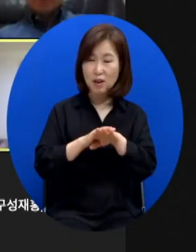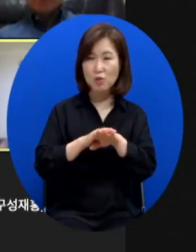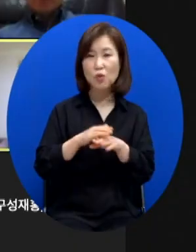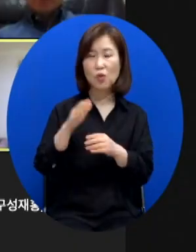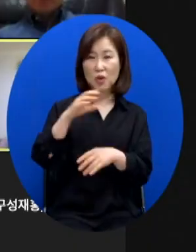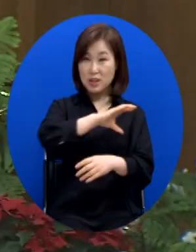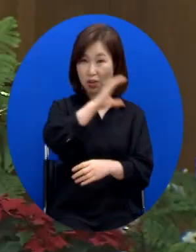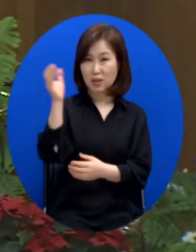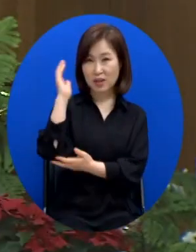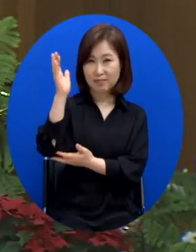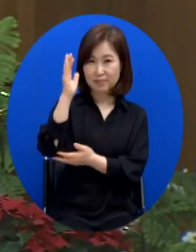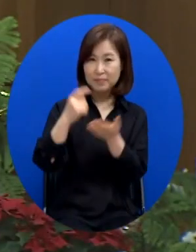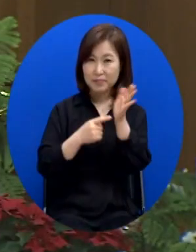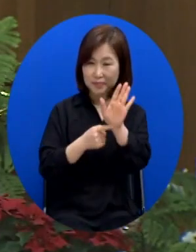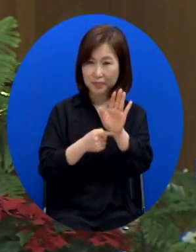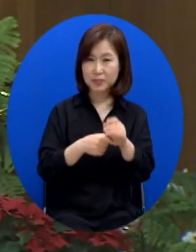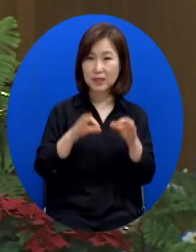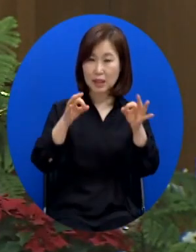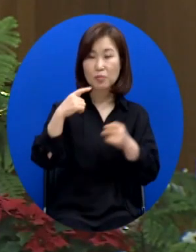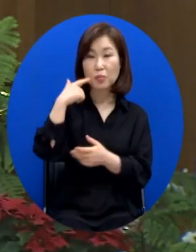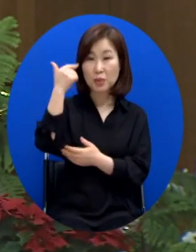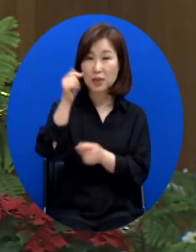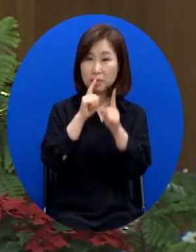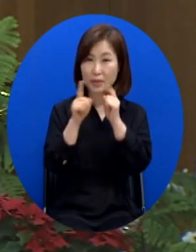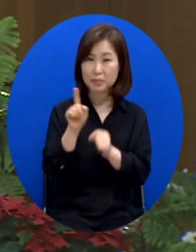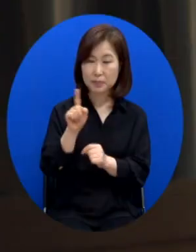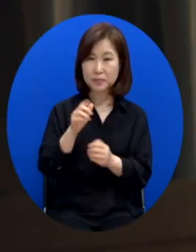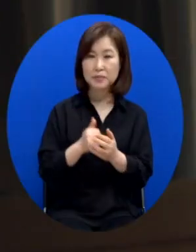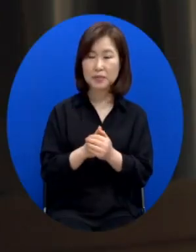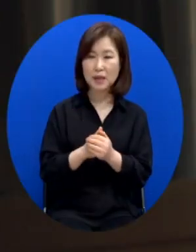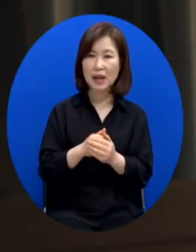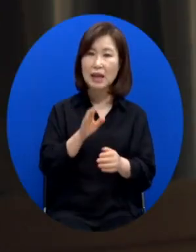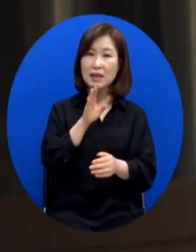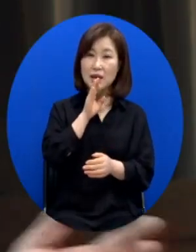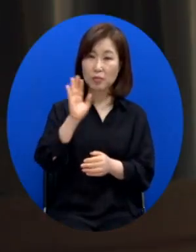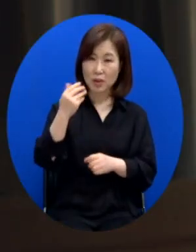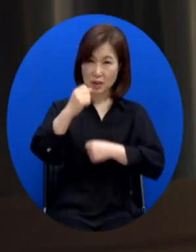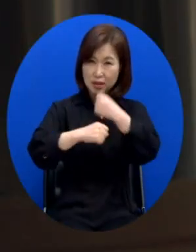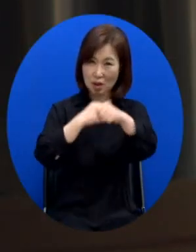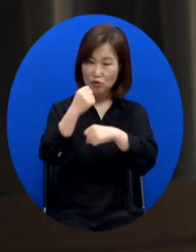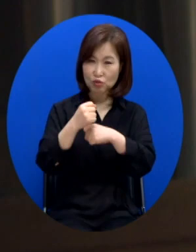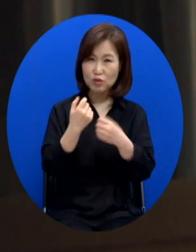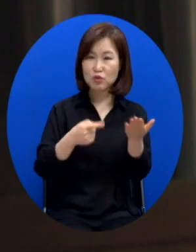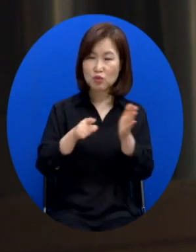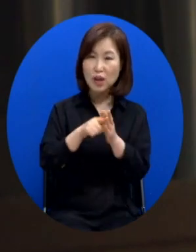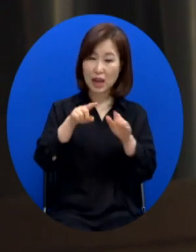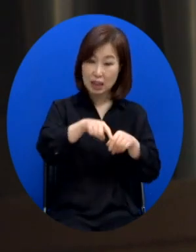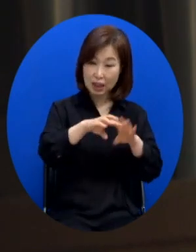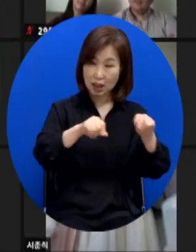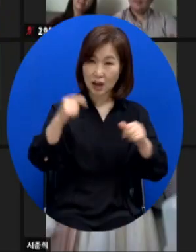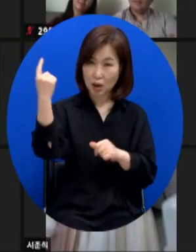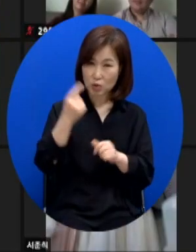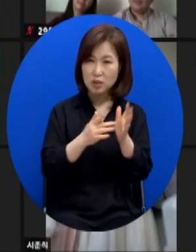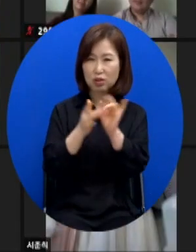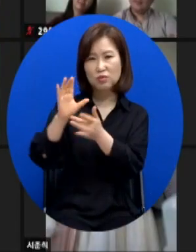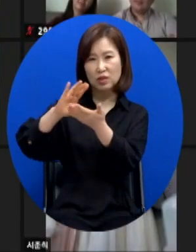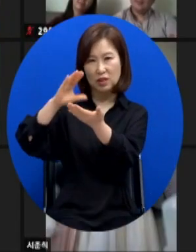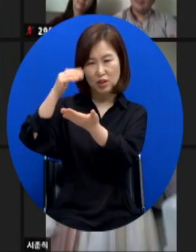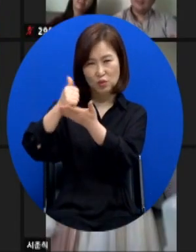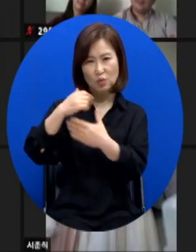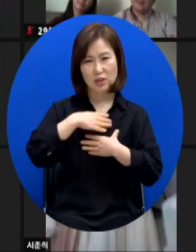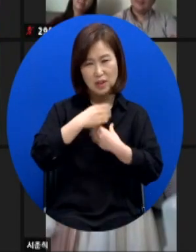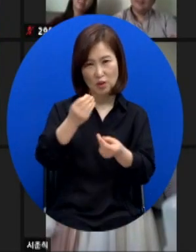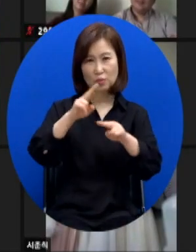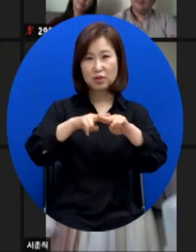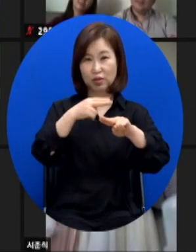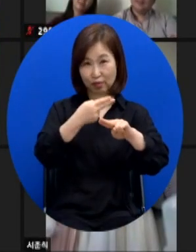전했습니다. 광림교회 김정성 목사는 우리에게 참된 자유를 주기 위해 이 땅에 오신 예수 그리스도는 샬롬의